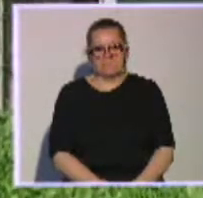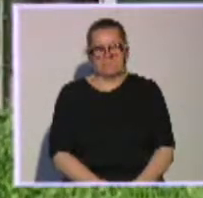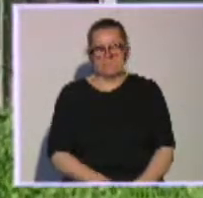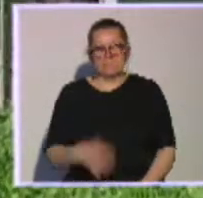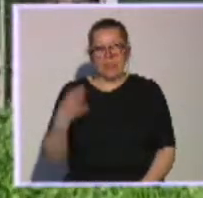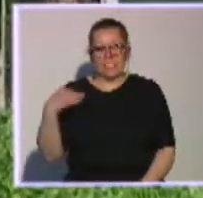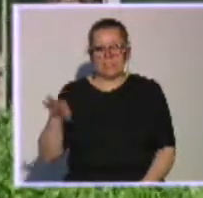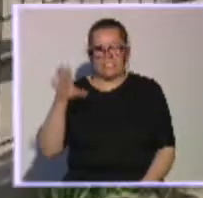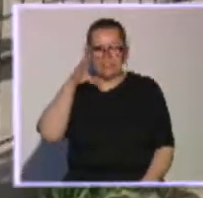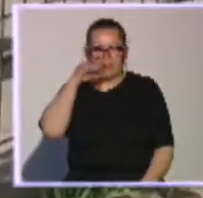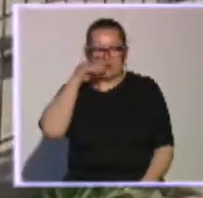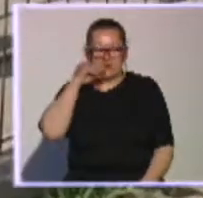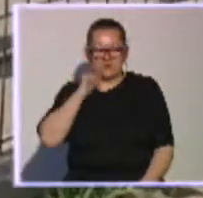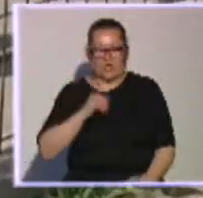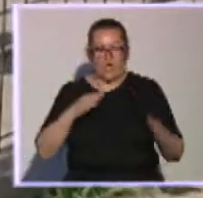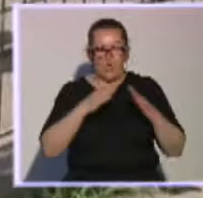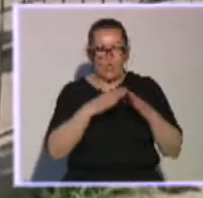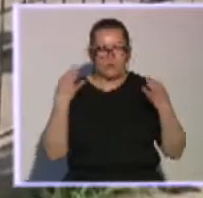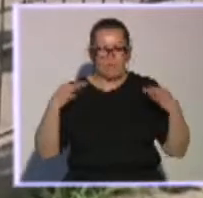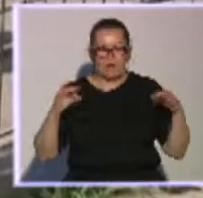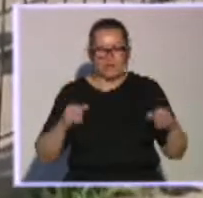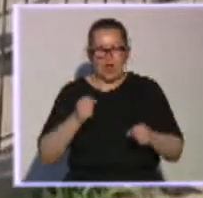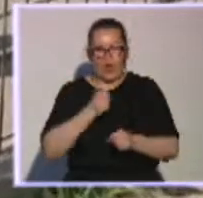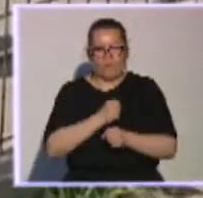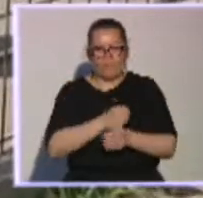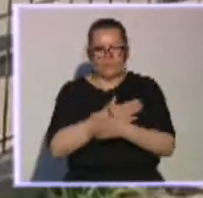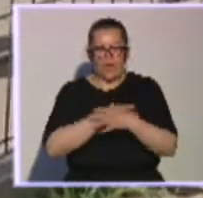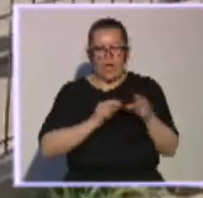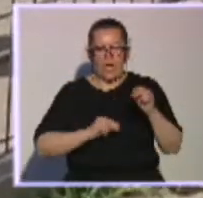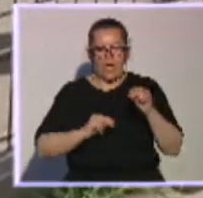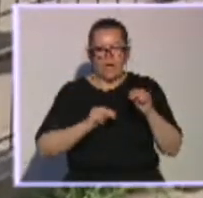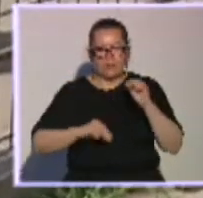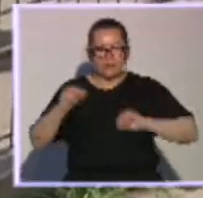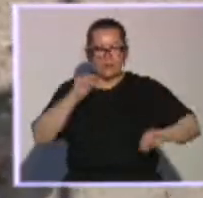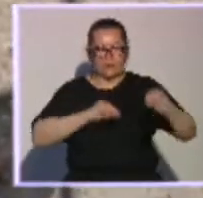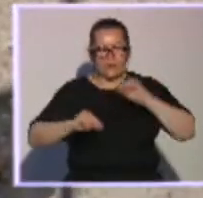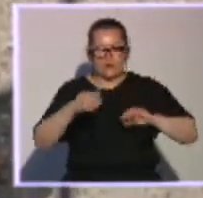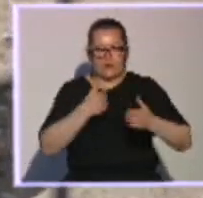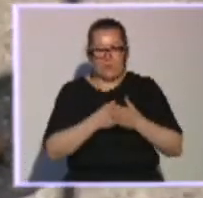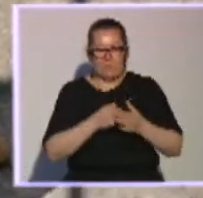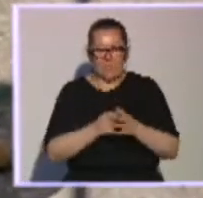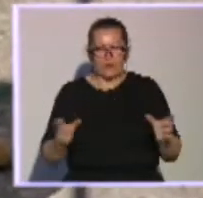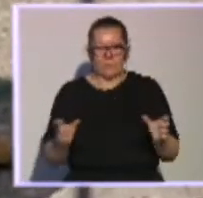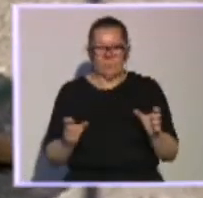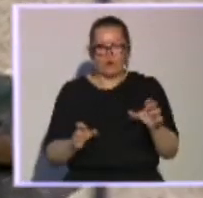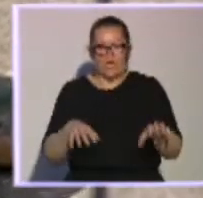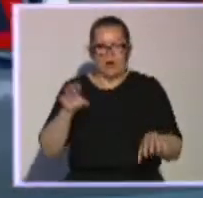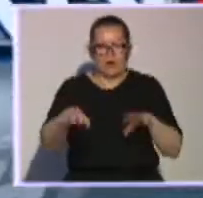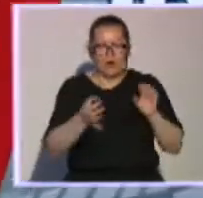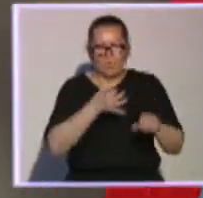Zece câini găzduiți la padocul din Motru au fost eutanasiați. O asociație pentru protecția animalilor face acuzații dure.